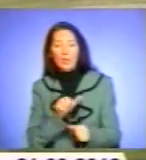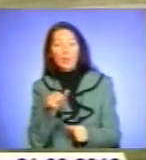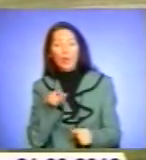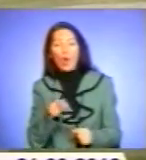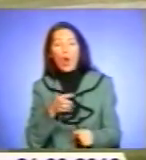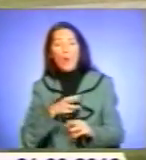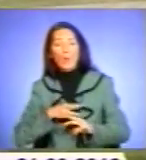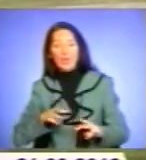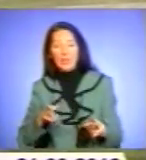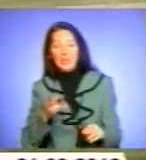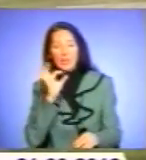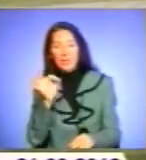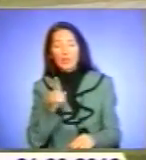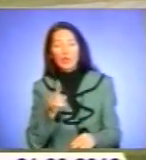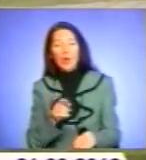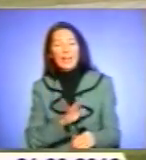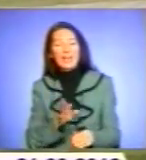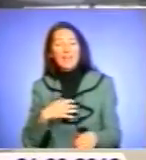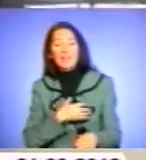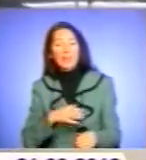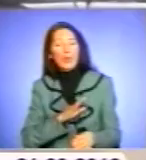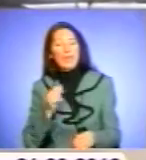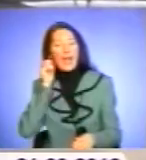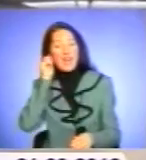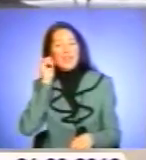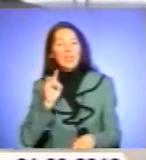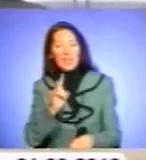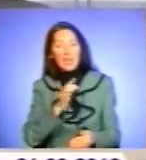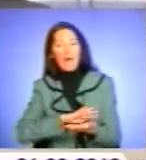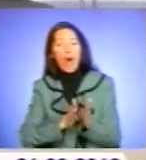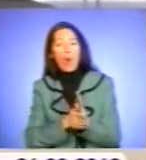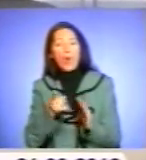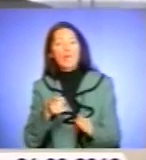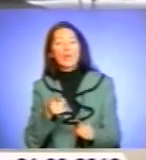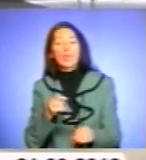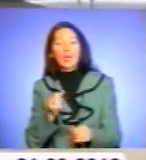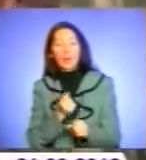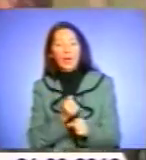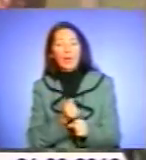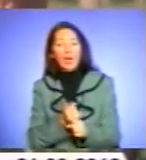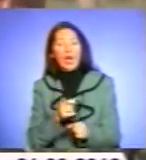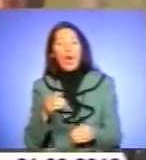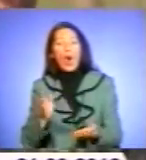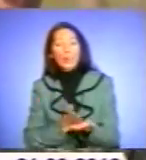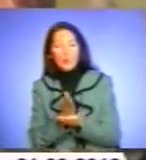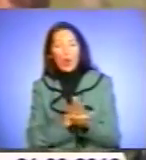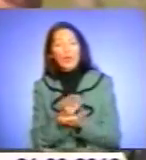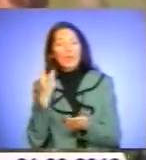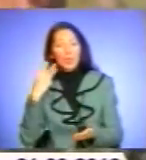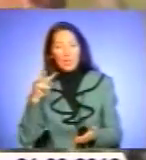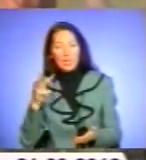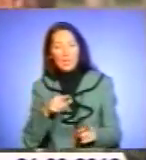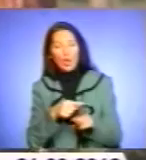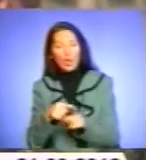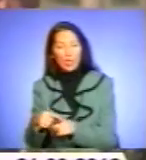увагу на тому, що важливим є не вік вітчизняних бойових літаків, а умови їх експлуатації, обслуговування і модернізації. За його словами,